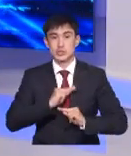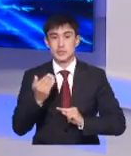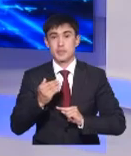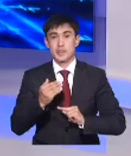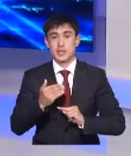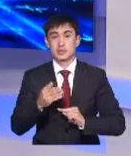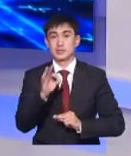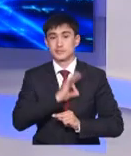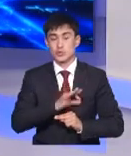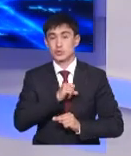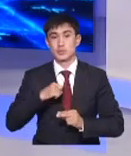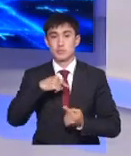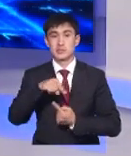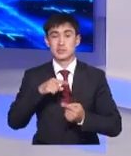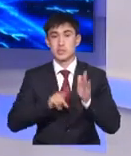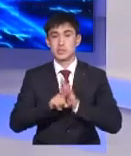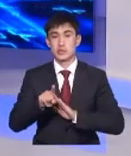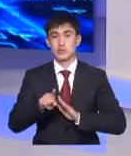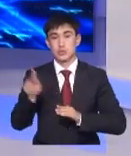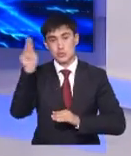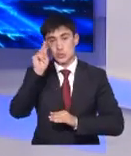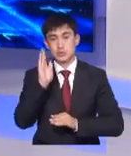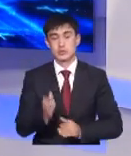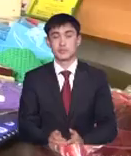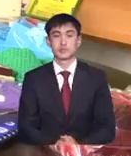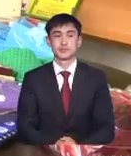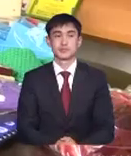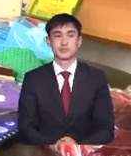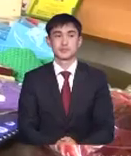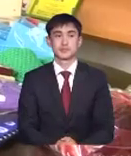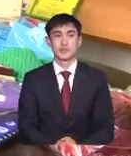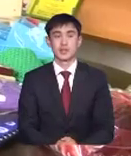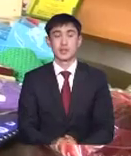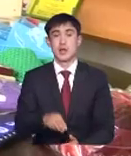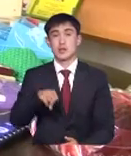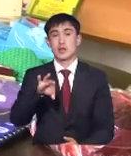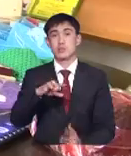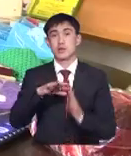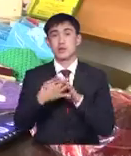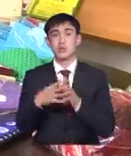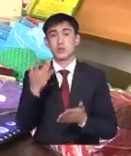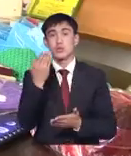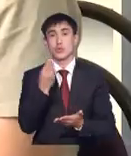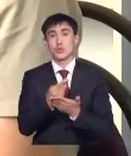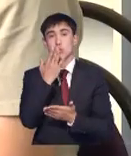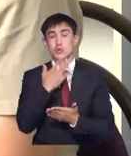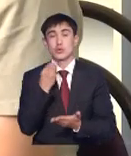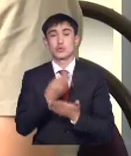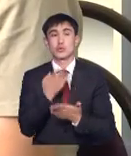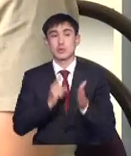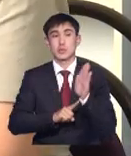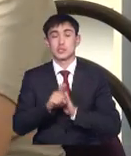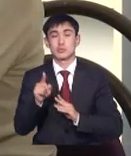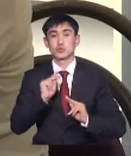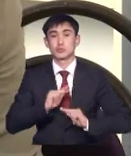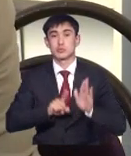табады, әрі өз алдына бизнес бастау жолдарын үйренеді. Талдыбұлақ ауылында ұлттық құндылықтар қоғамдық қорының бастамасымен